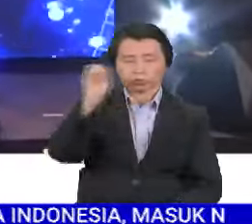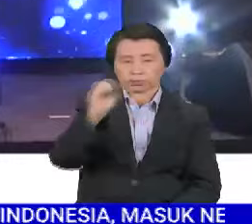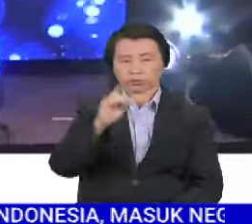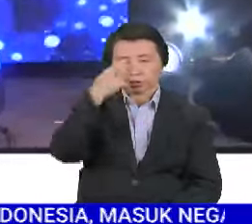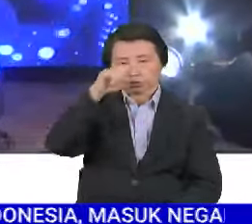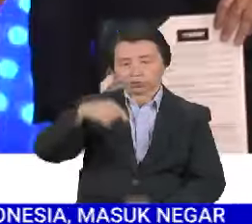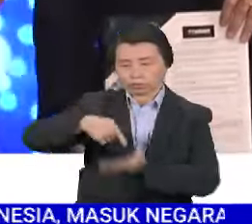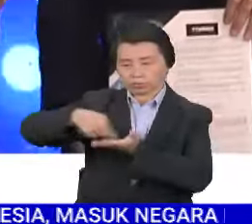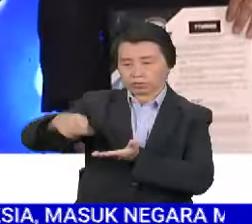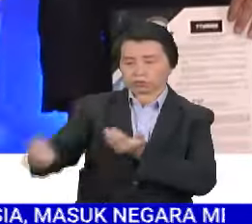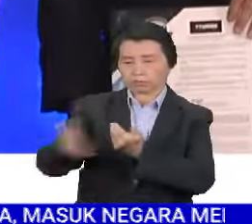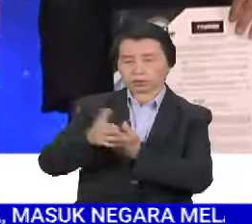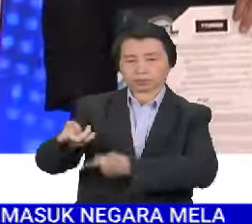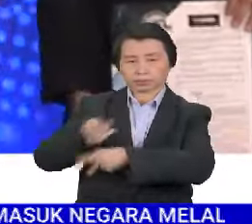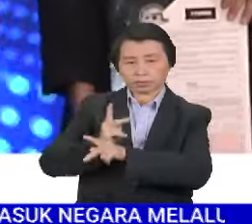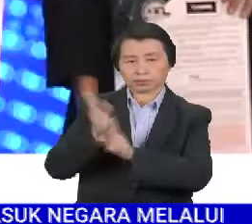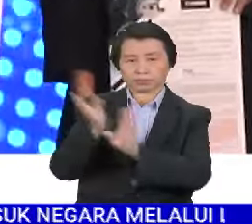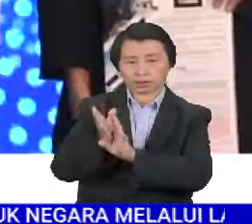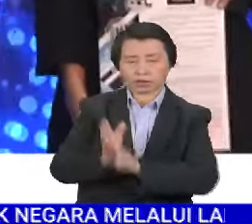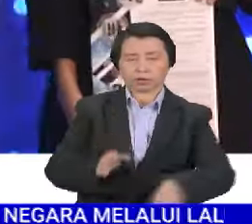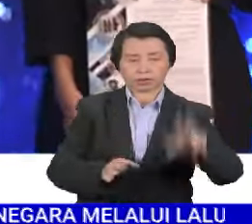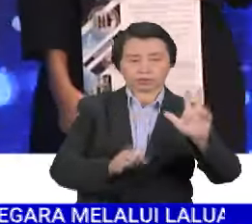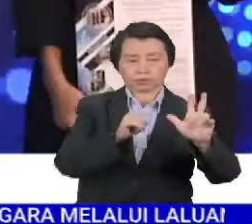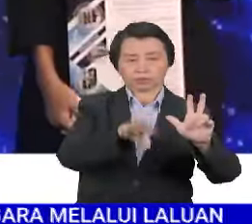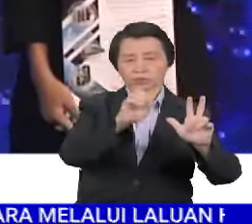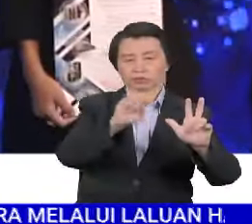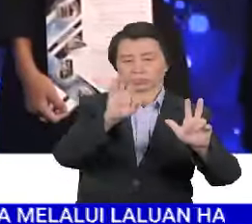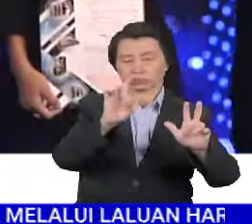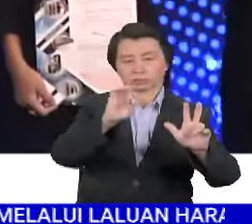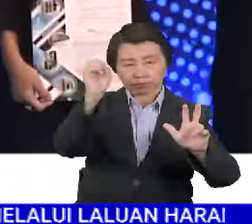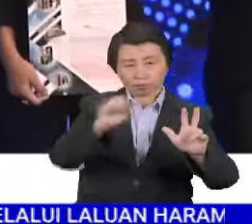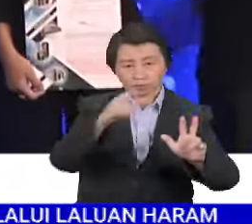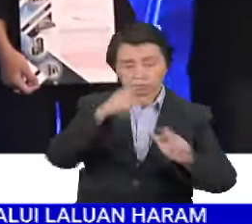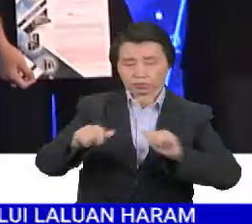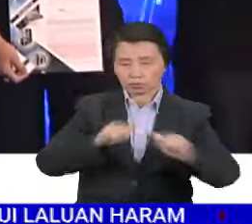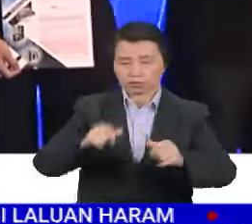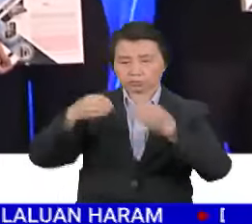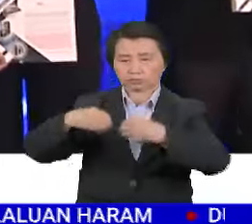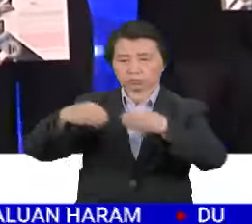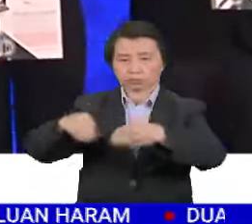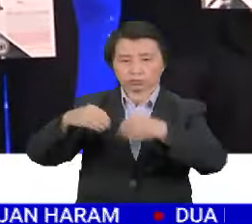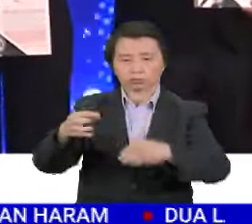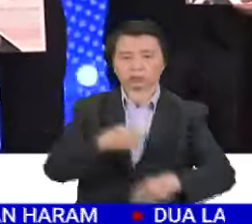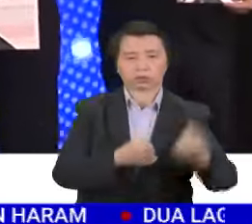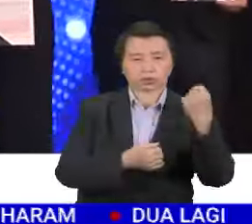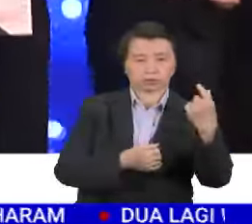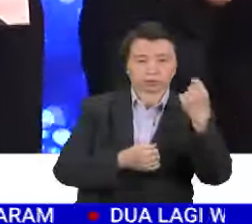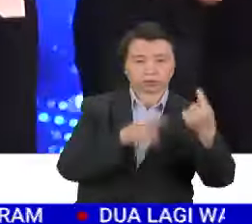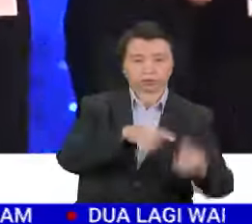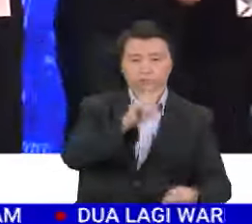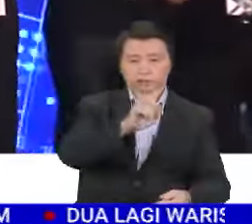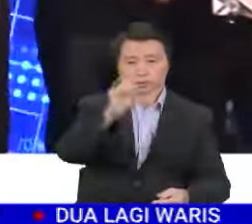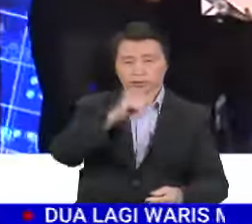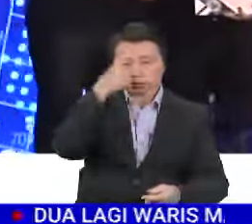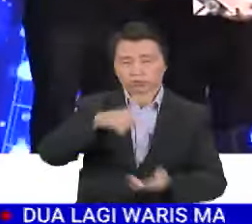20.9% untuk pembayaran balik pinjaman bank, 3.0% pula untuk aktiviti pemasaran dan